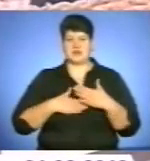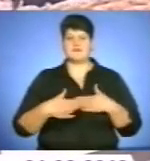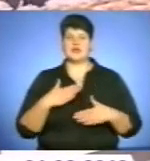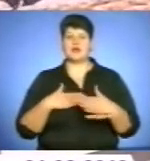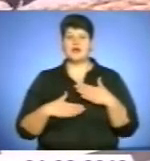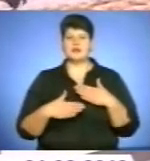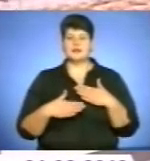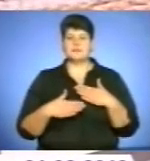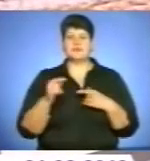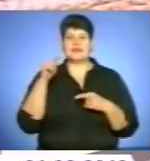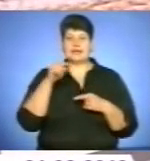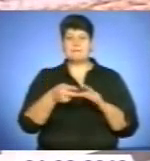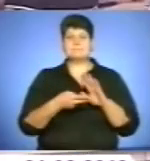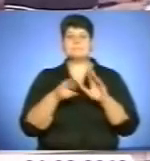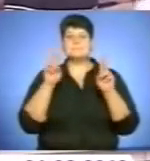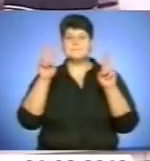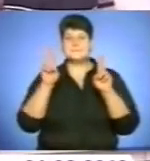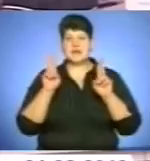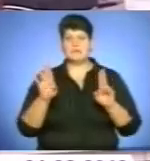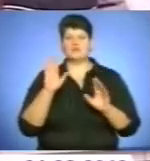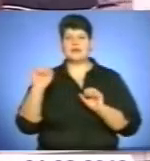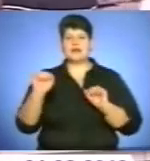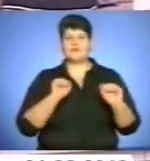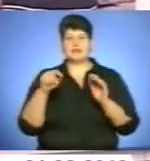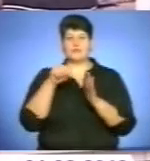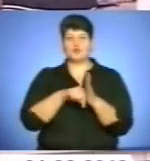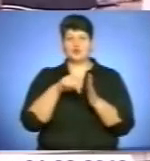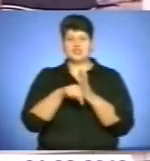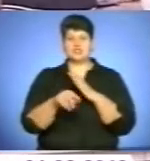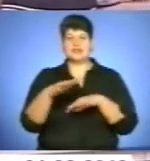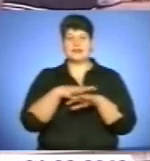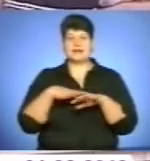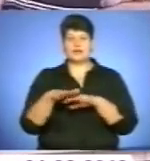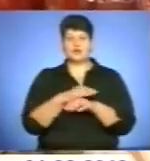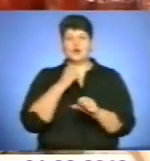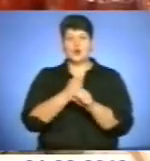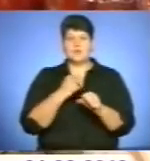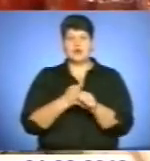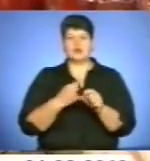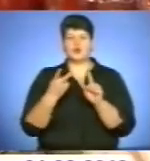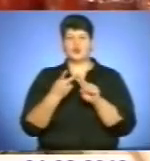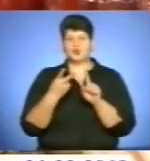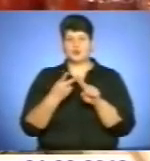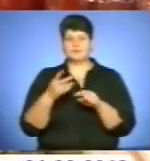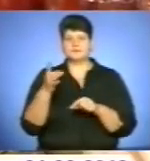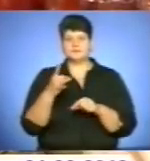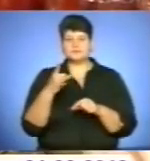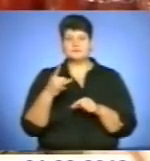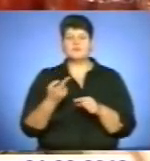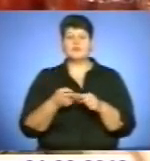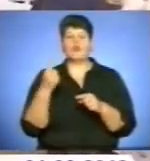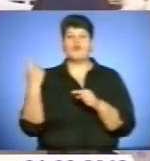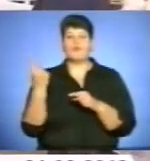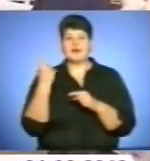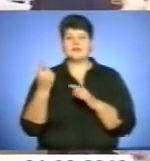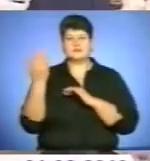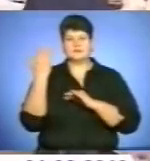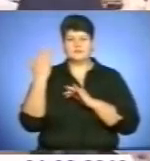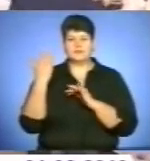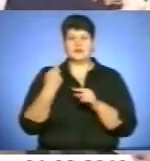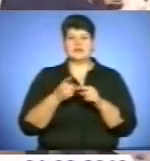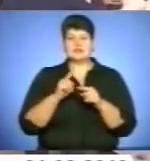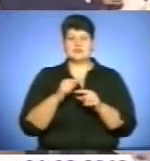правила у вигляді законопроекту, який регулюватиме внутрішній ринок, Кабмін розробляє вдруге. Уперше урядовий документ про внутрішню торгівлю в парламенті з'явився